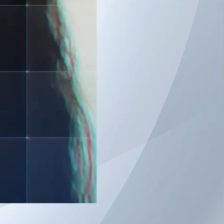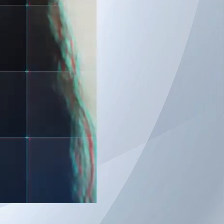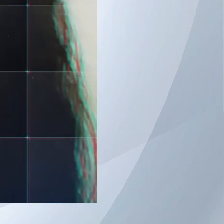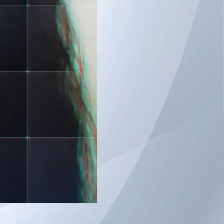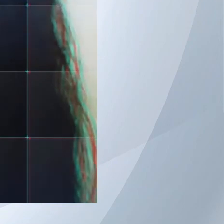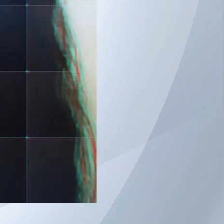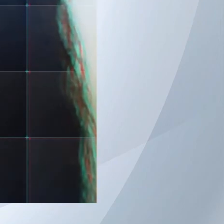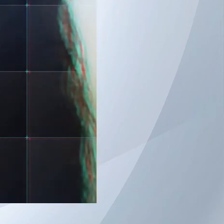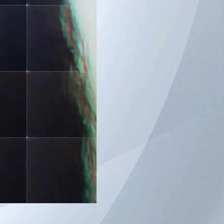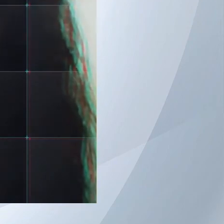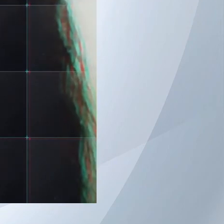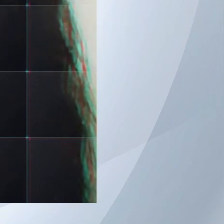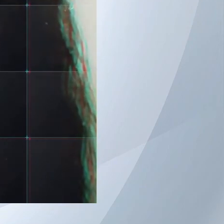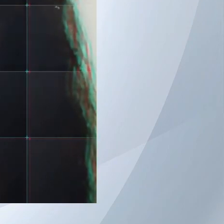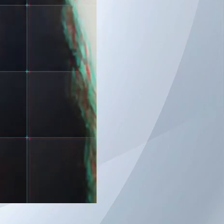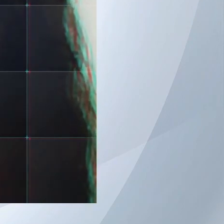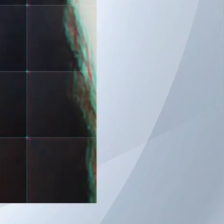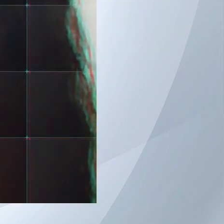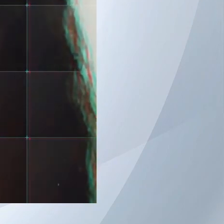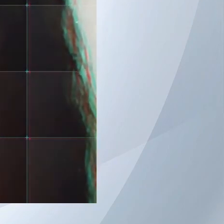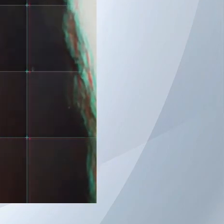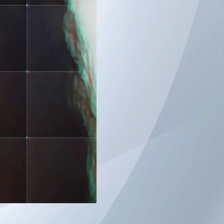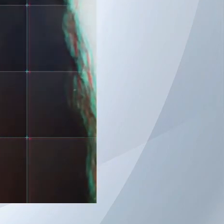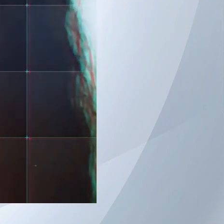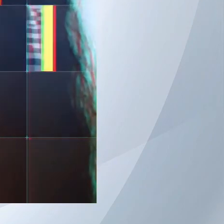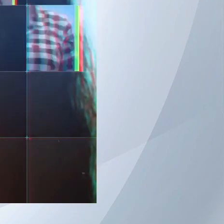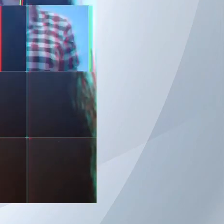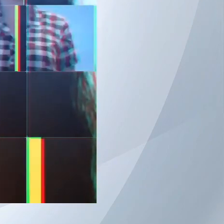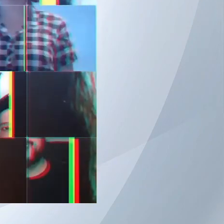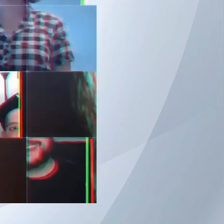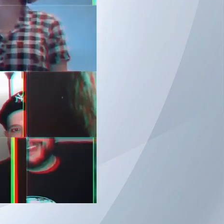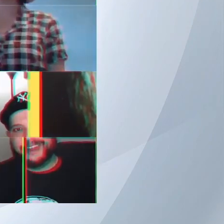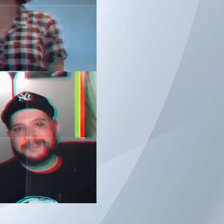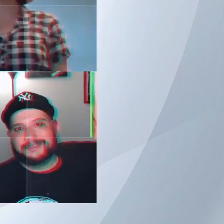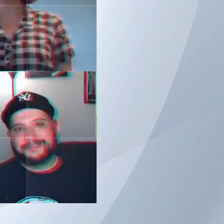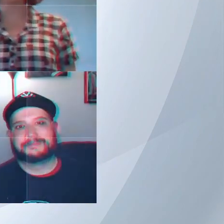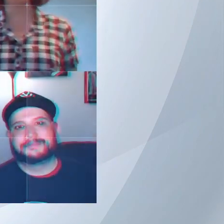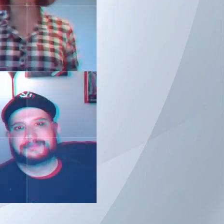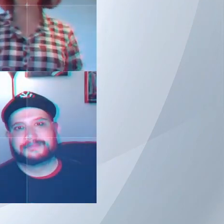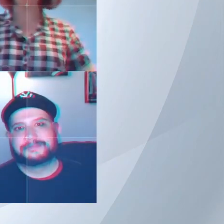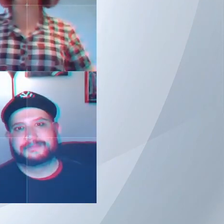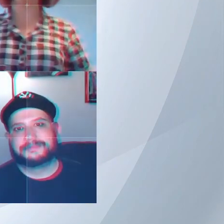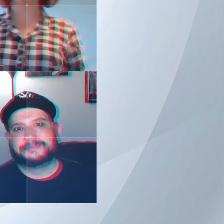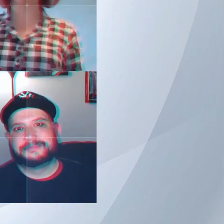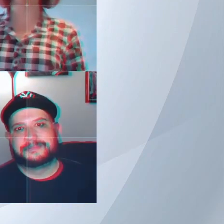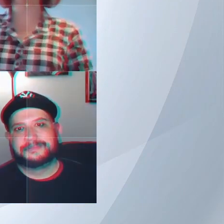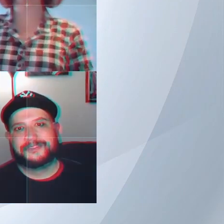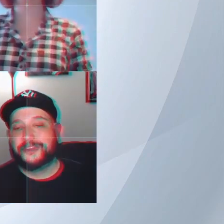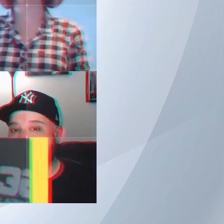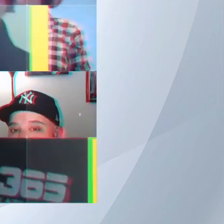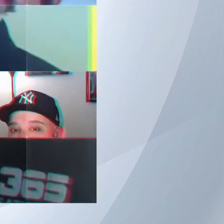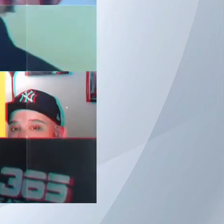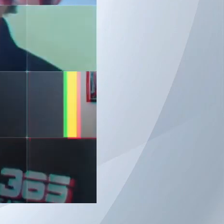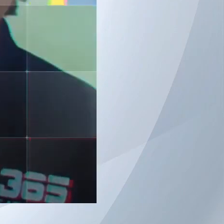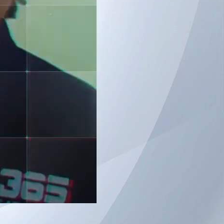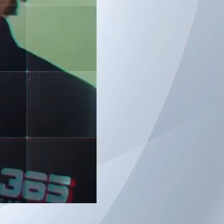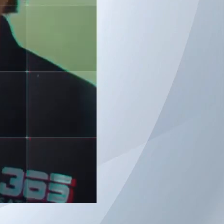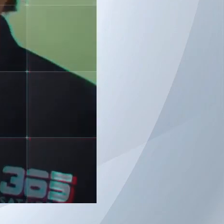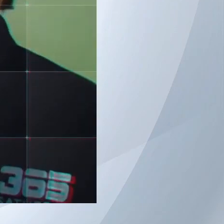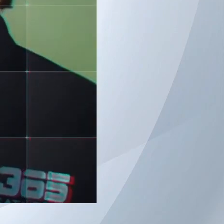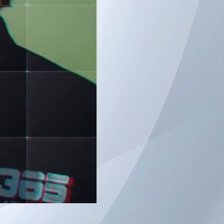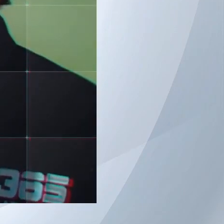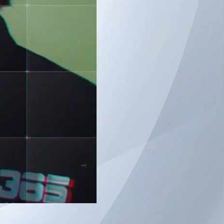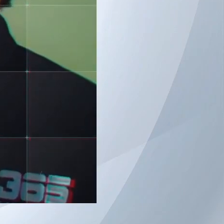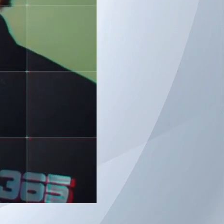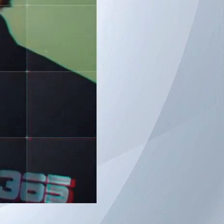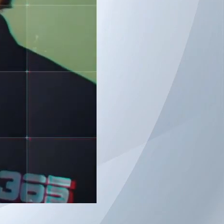Gracias. Hi. Hoi, ik ben I'm Floor. Introspective from Austria. 日本からこんにちは。私は桑田孝之です。 Ciao, sono